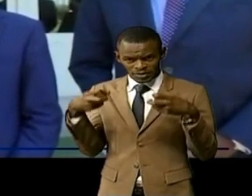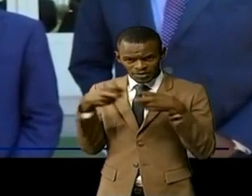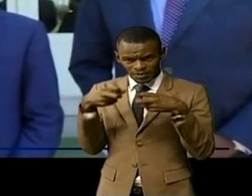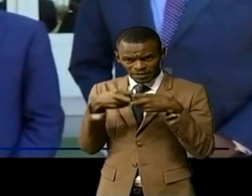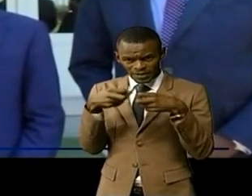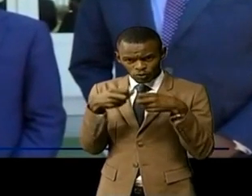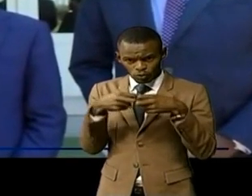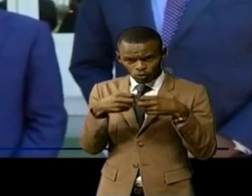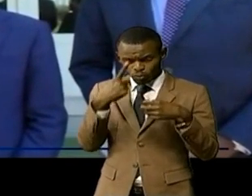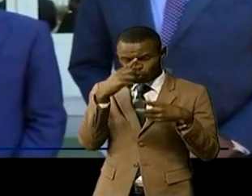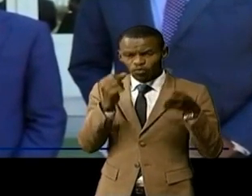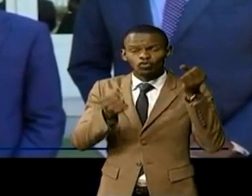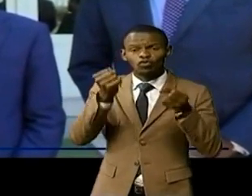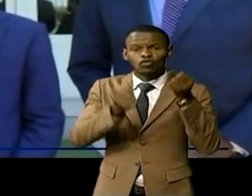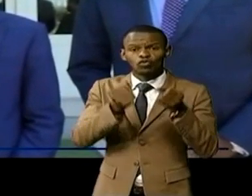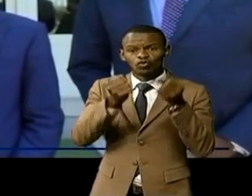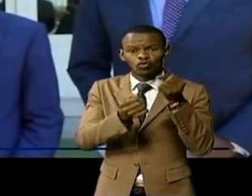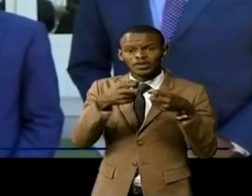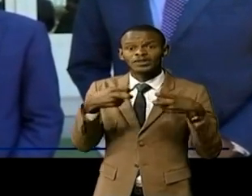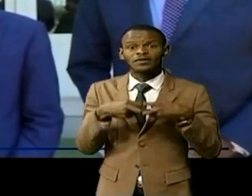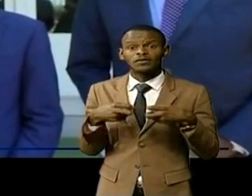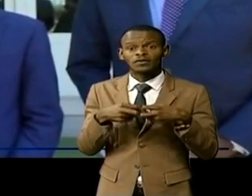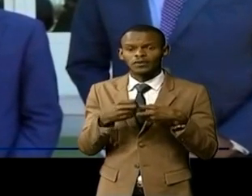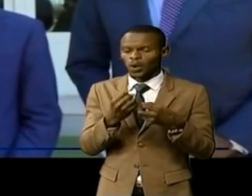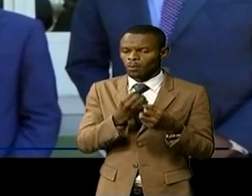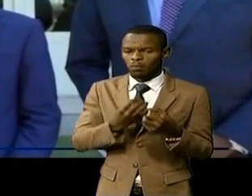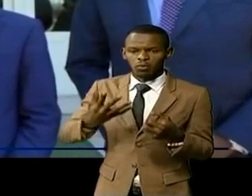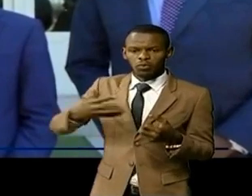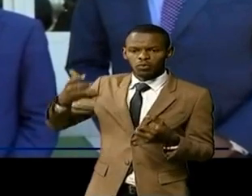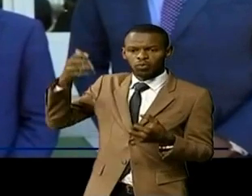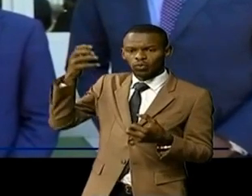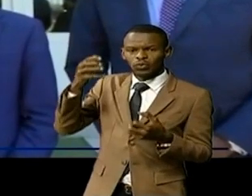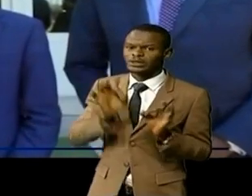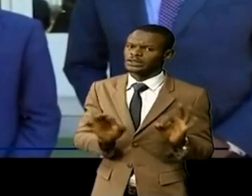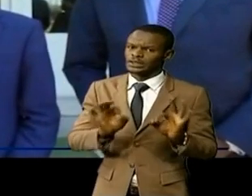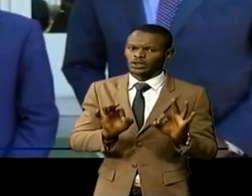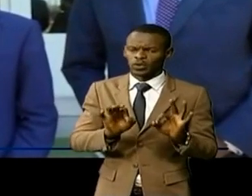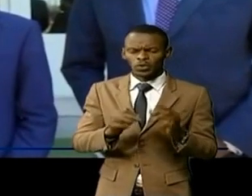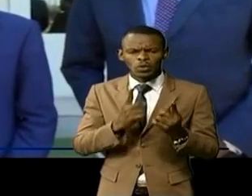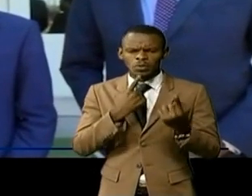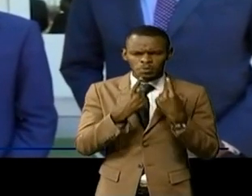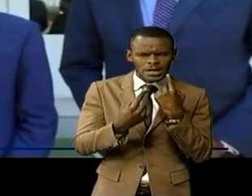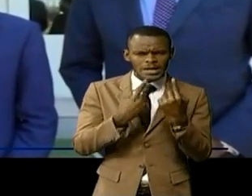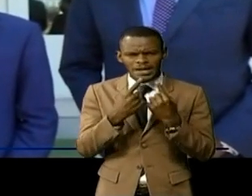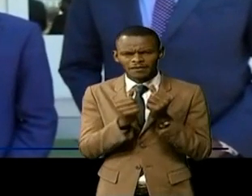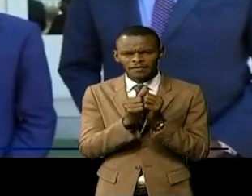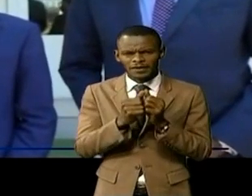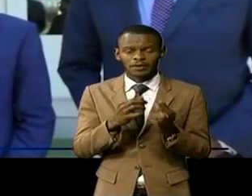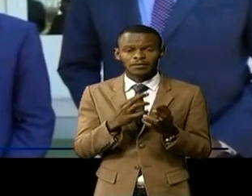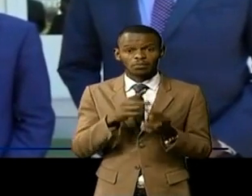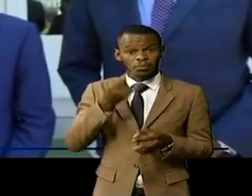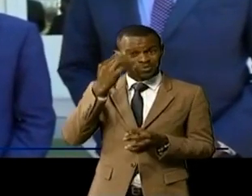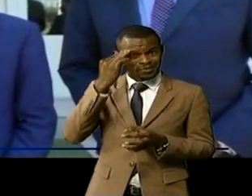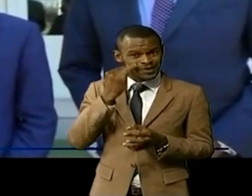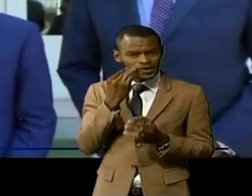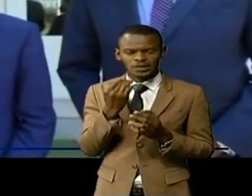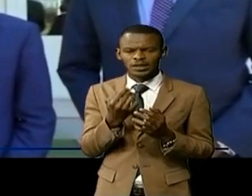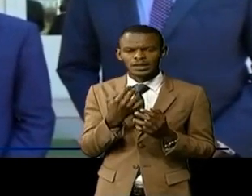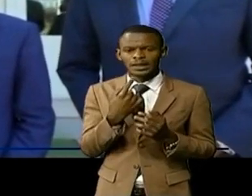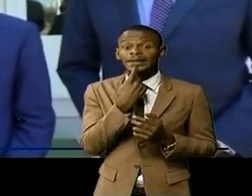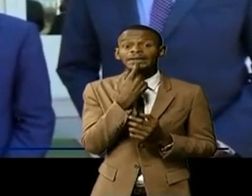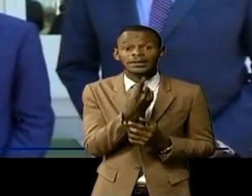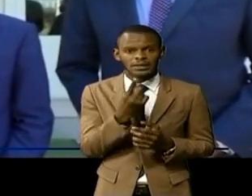aujourd'hui, lorsqu'on va faire la présentation du rapport de Bloomberg. La RDC peut produire